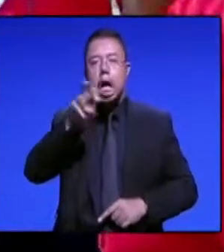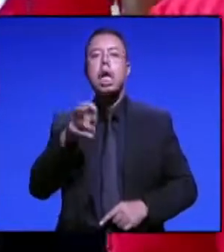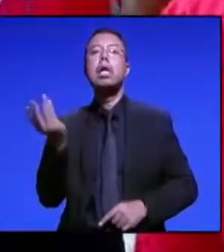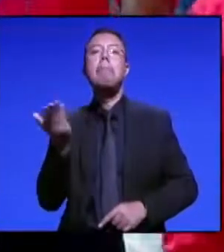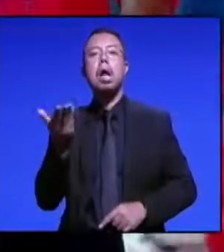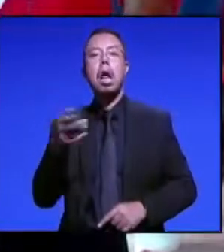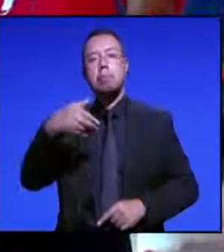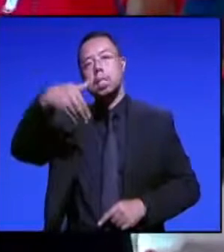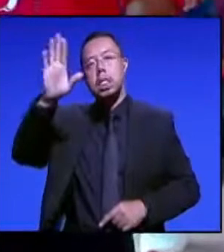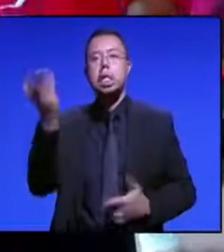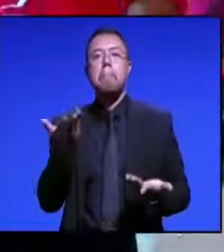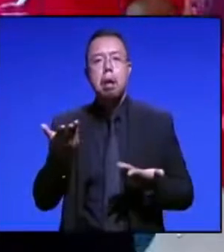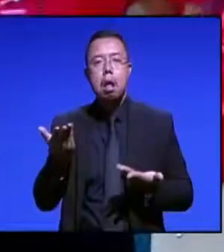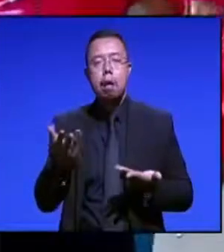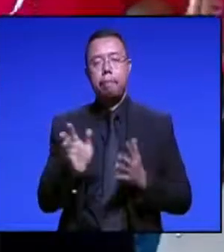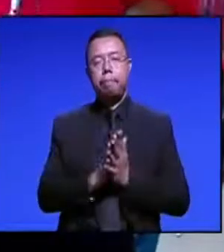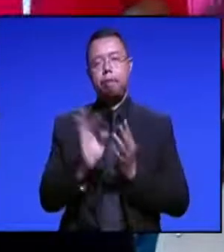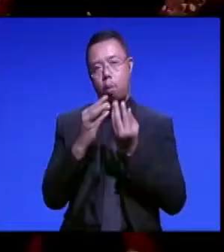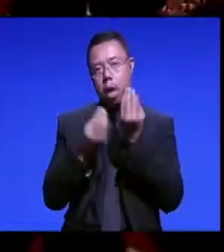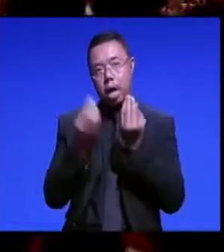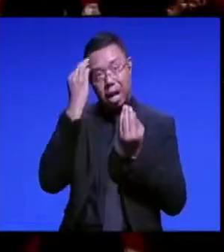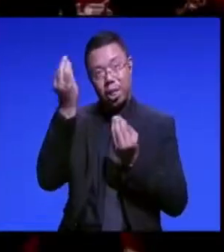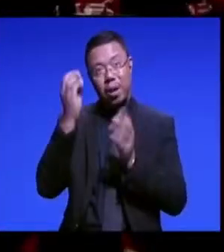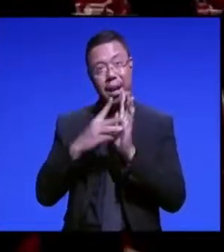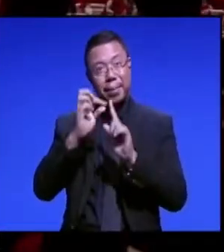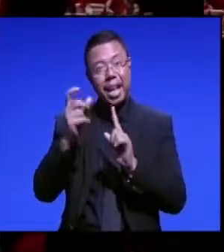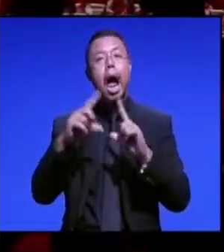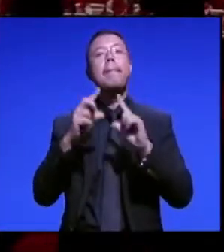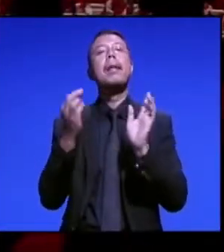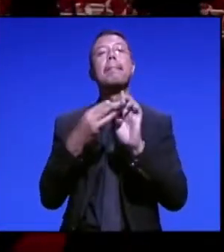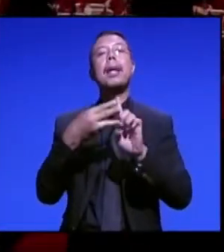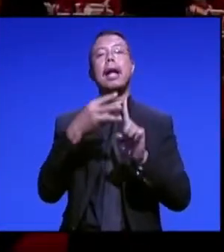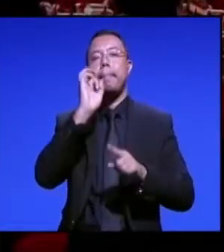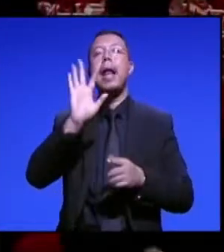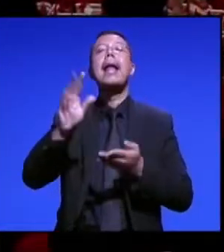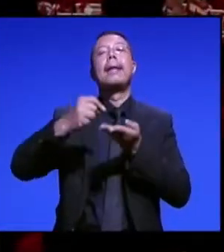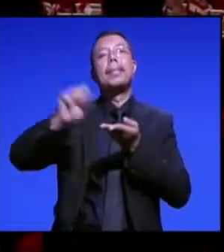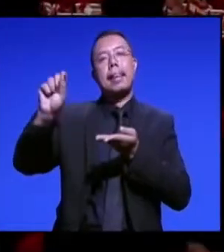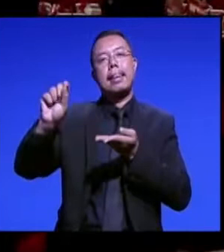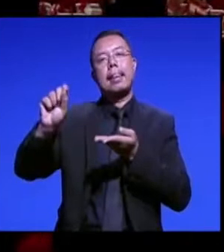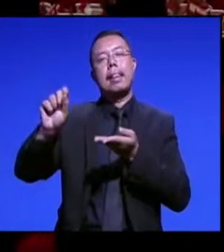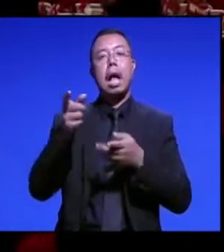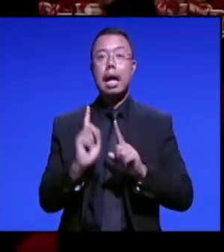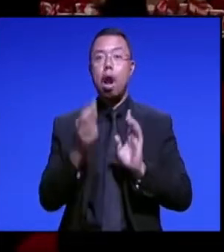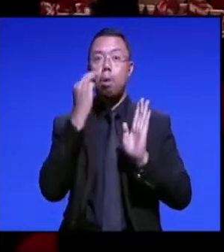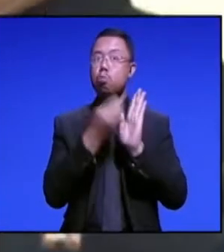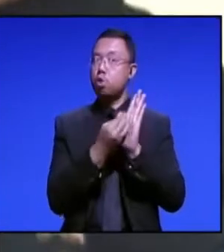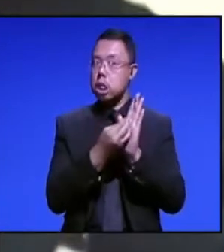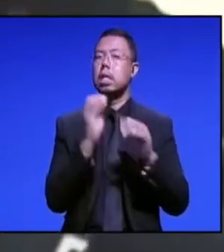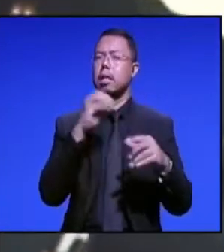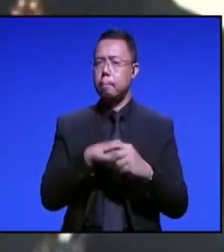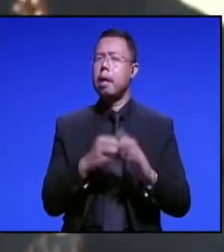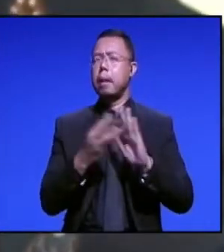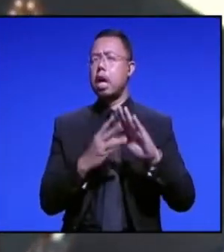asal Sumatera Selatan ini. Wakil Ketua MPR ini menegaskan partainya akan memberhentikan Harun Masiku jika terbukti terlibat